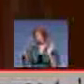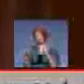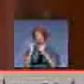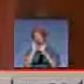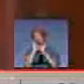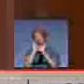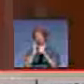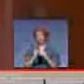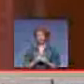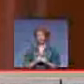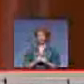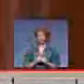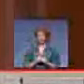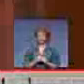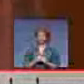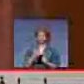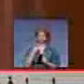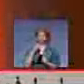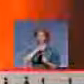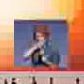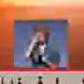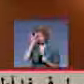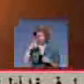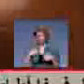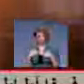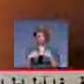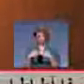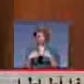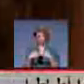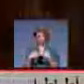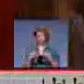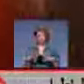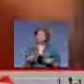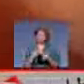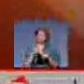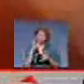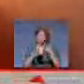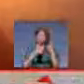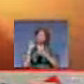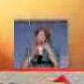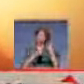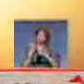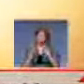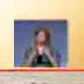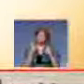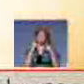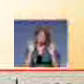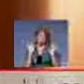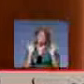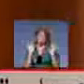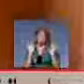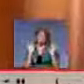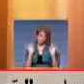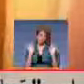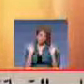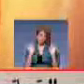حضرتك ربنا بيقول ان كيد الشيطان كان ضعيف. ولا طابه ولا كرنيه ولا اي حاجه بتاع الحيطانه بتاع العيال حقه. وهي الست والطفل اللي تبات في البيت قاعده